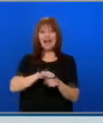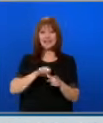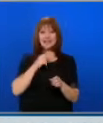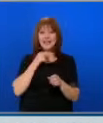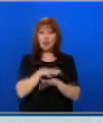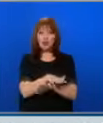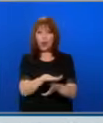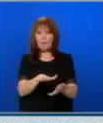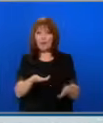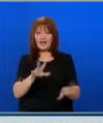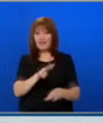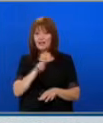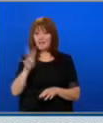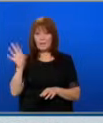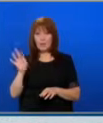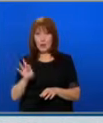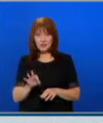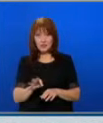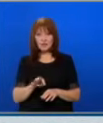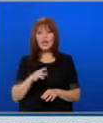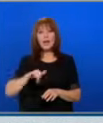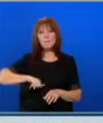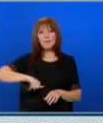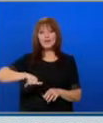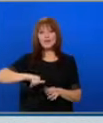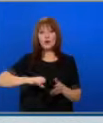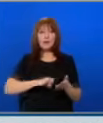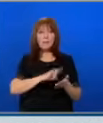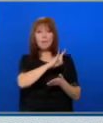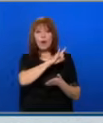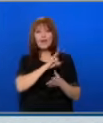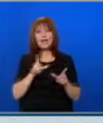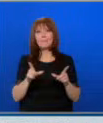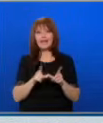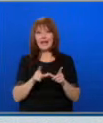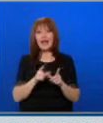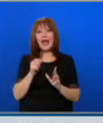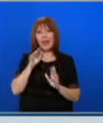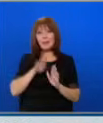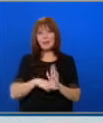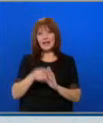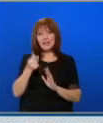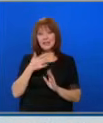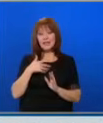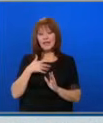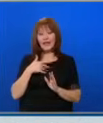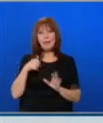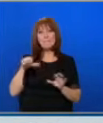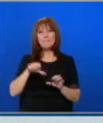22%, при международните полети и при метана. Намаление на цената има при бензин А95.